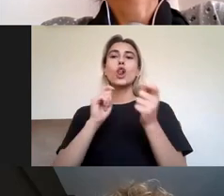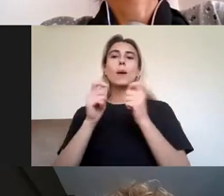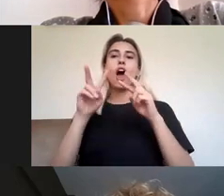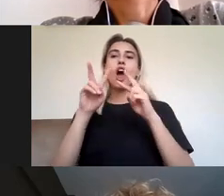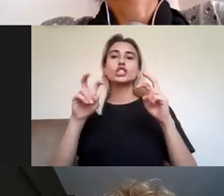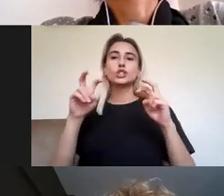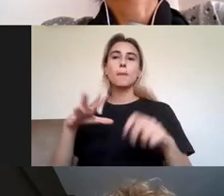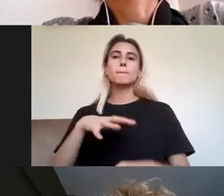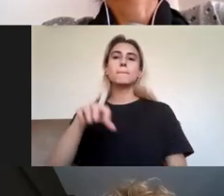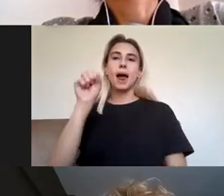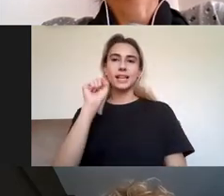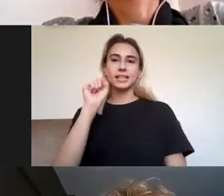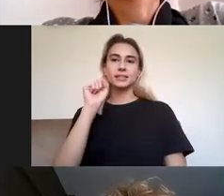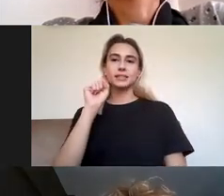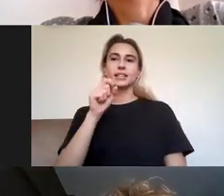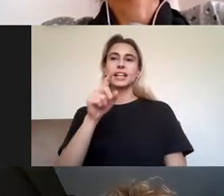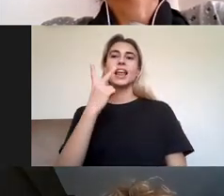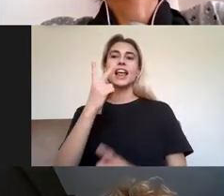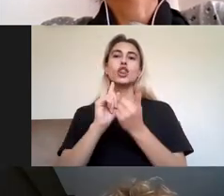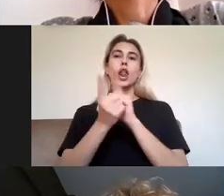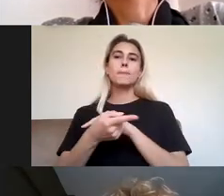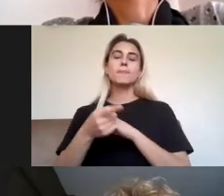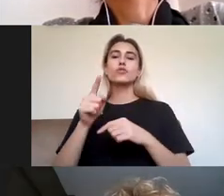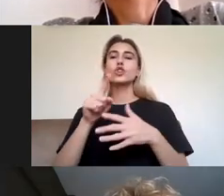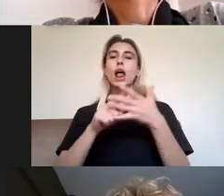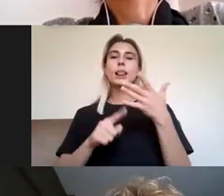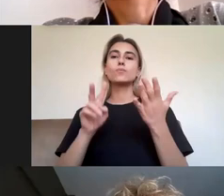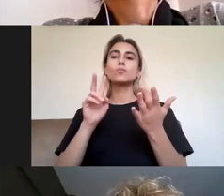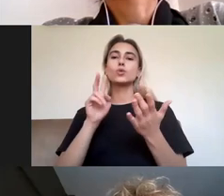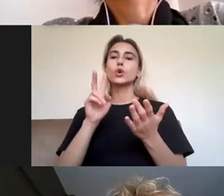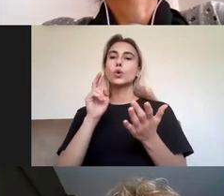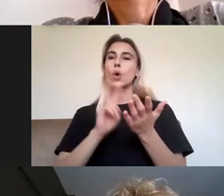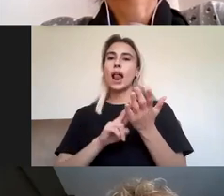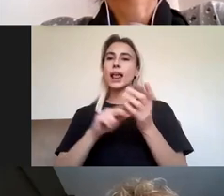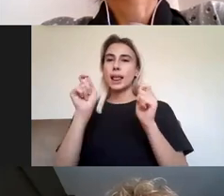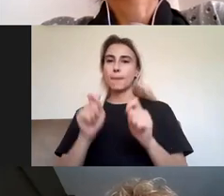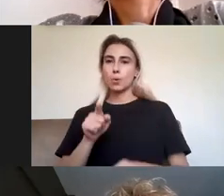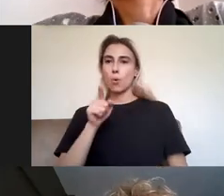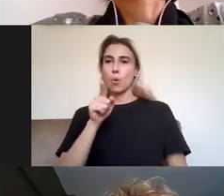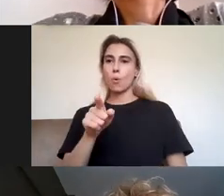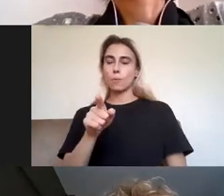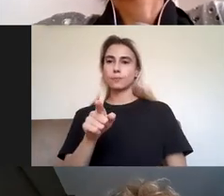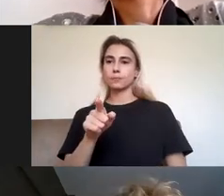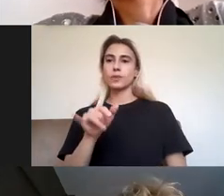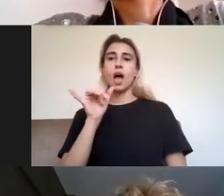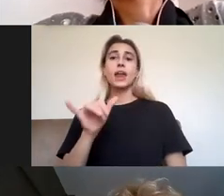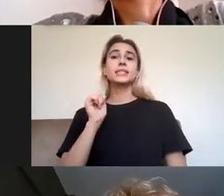Merkezimizin de 2 dönemdir yönetim kurulu üyeliğini yapıyor. Aynı zamanda